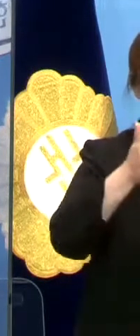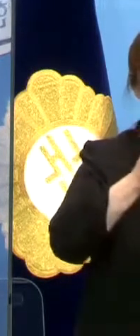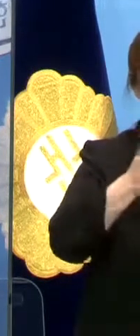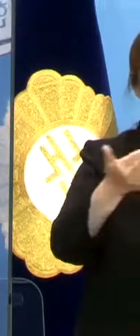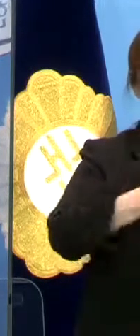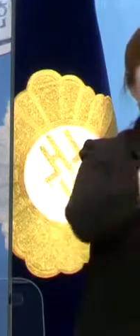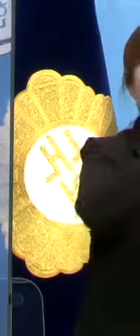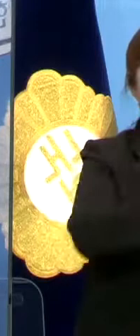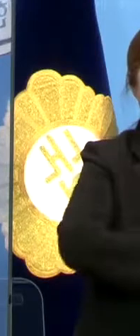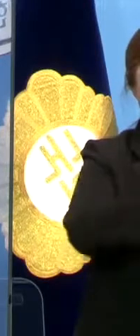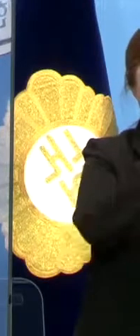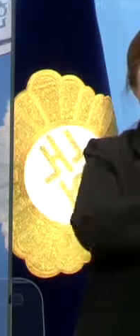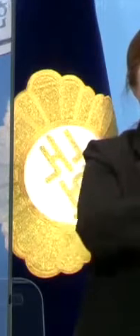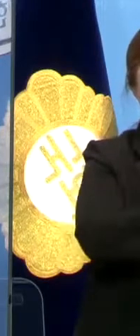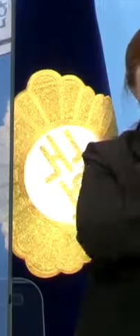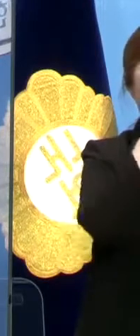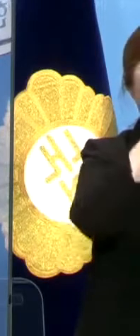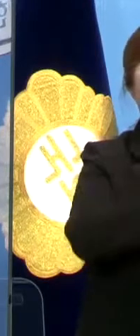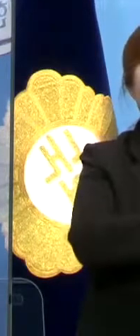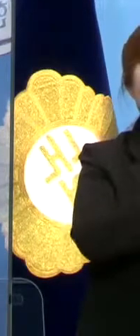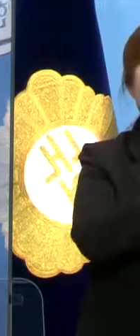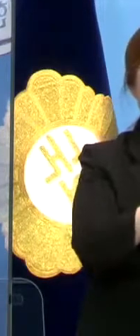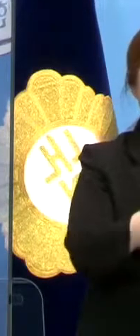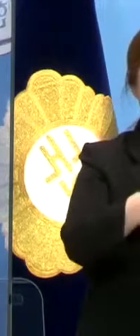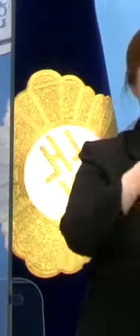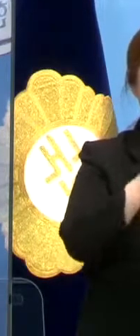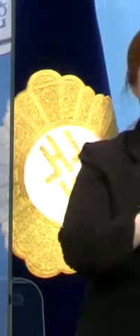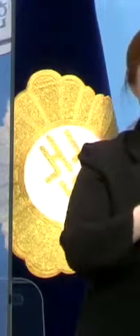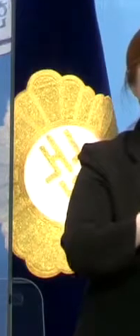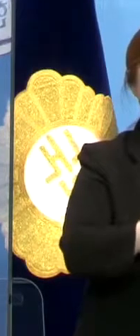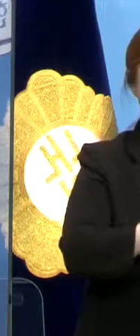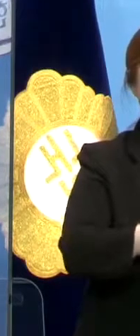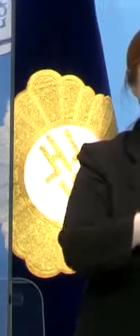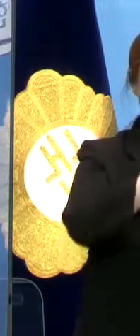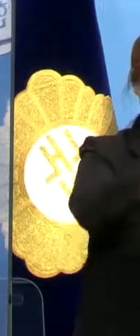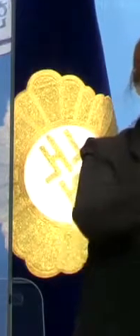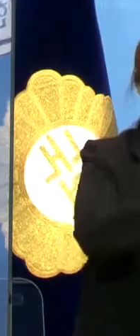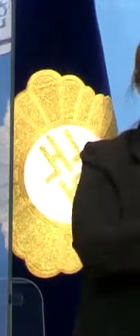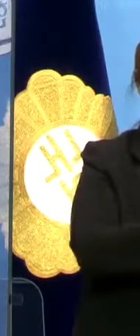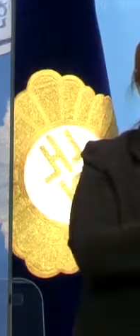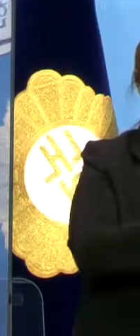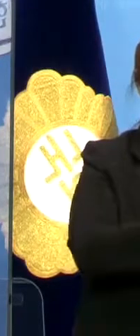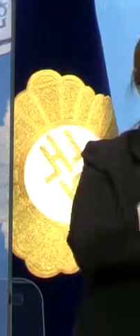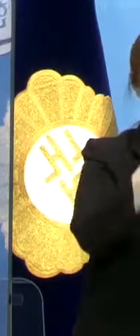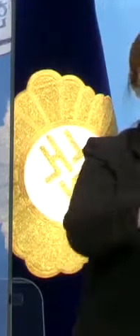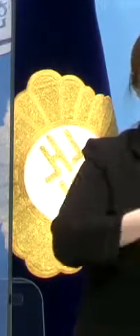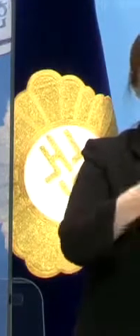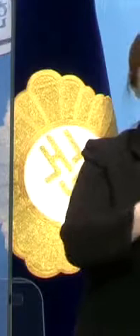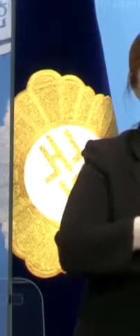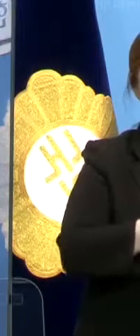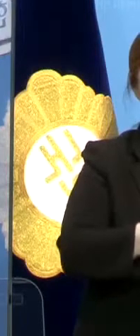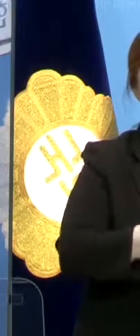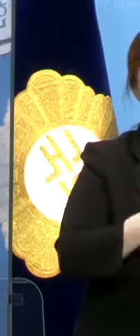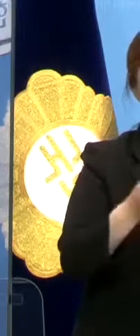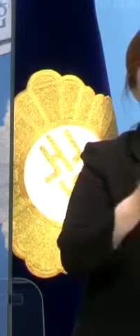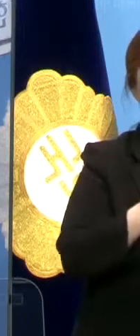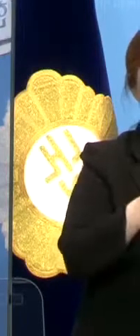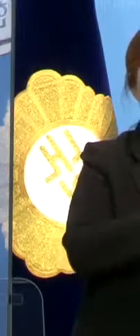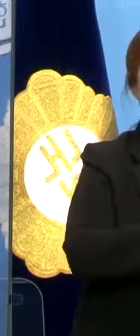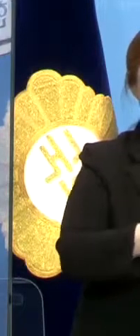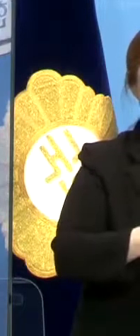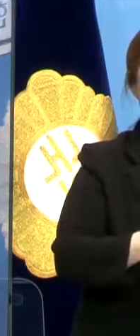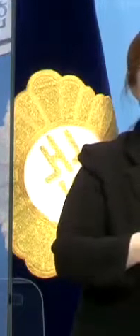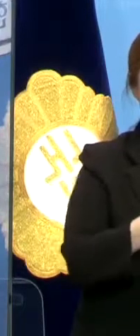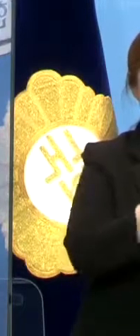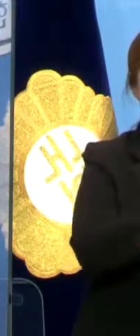만들고 또 억울한 죽음에 대해서 상당하는 보상과 배상을 할 수 있도록 마음을